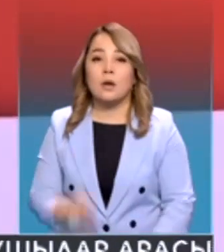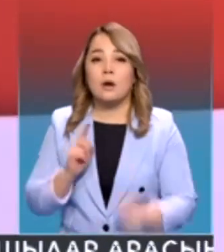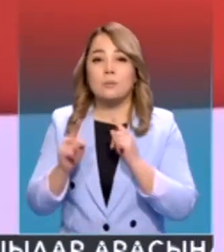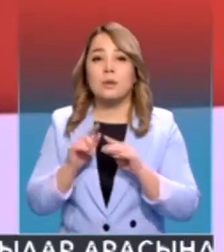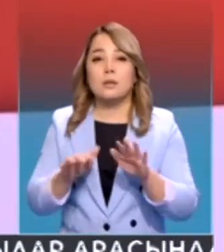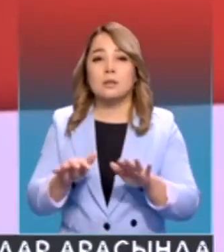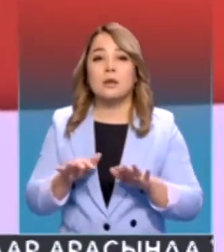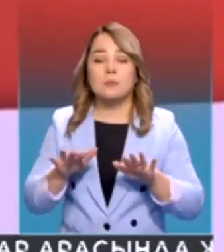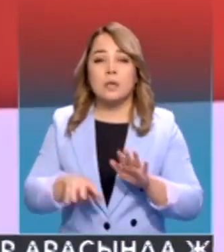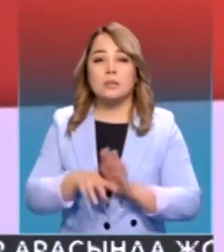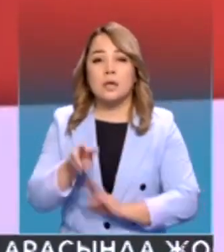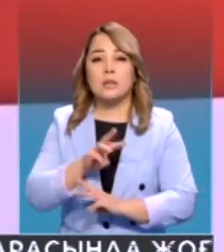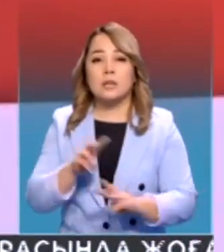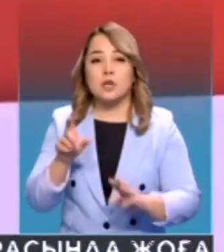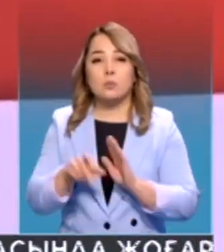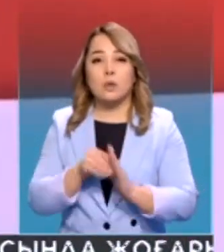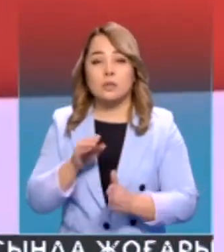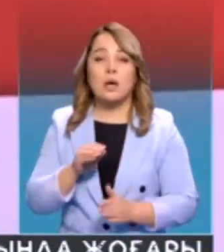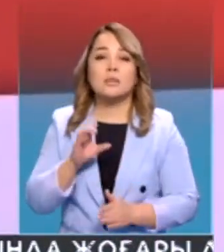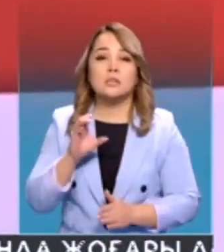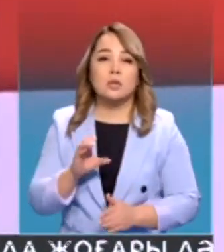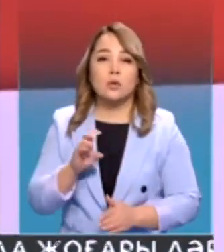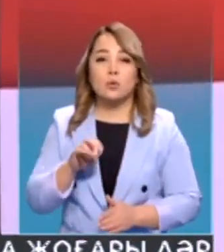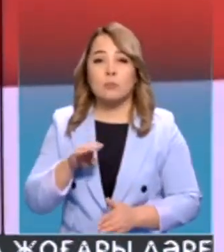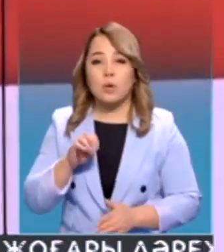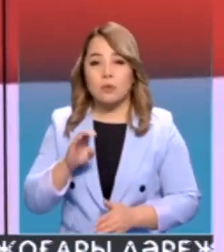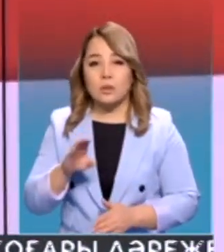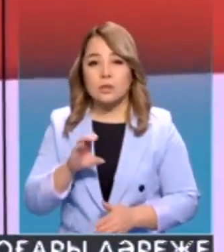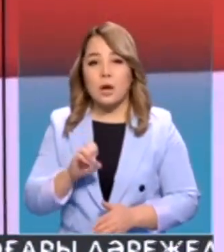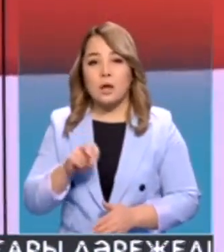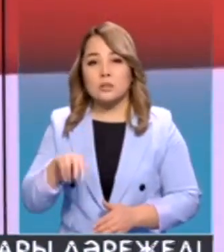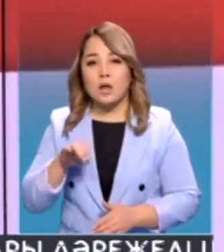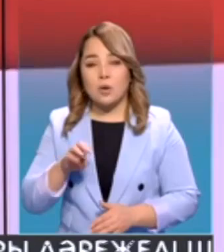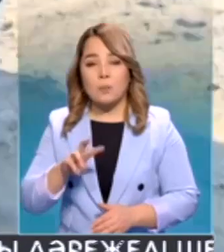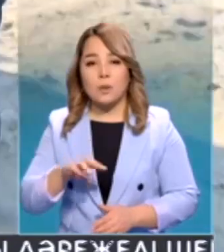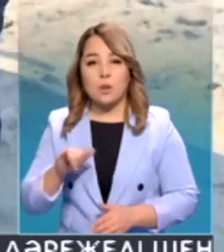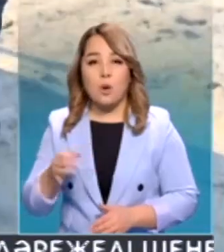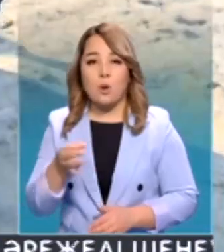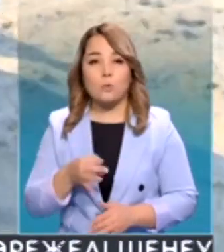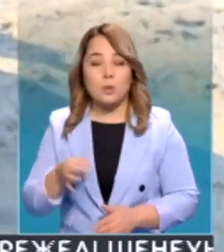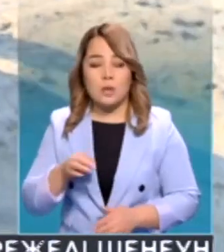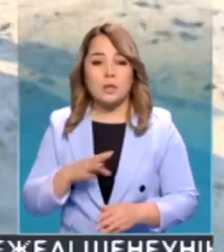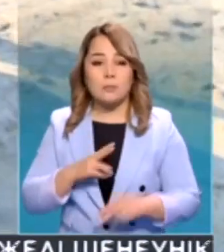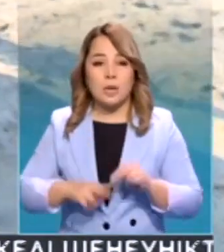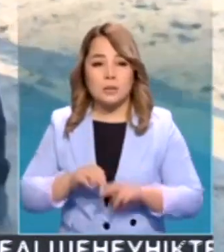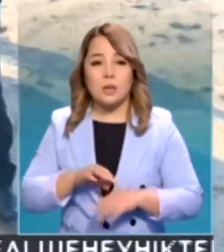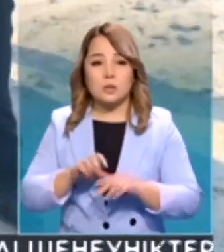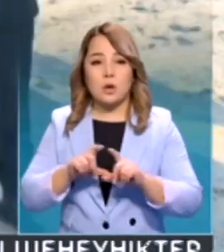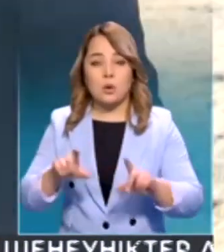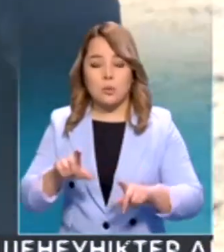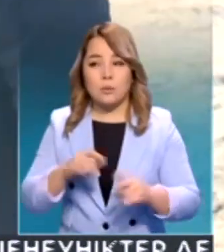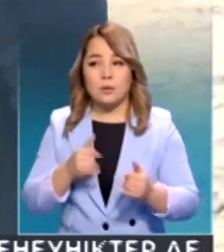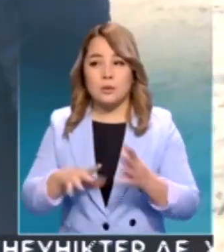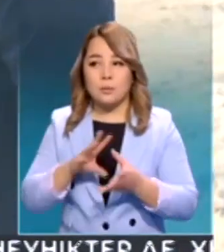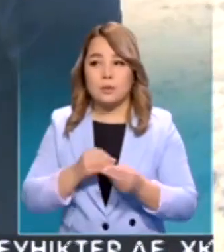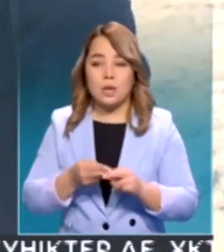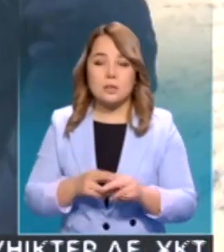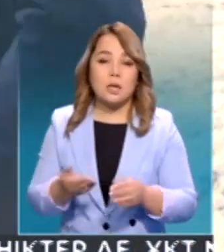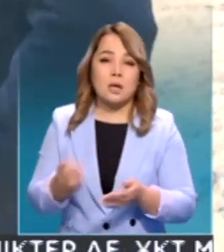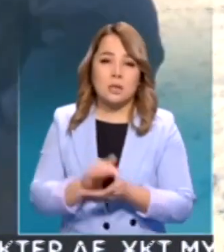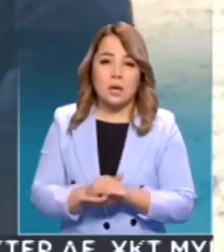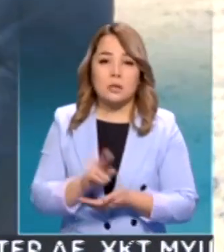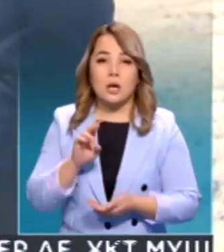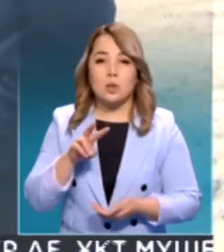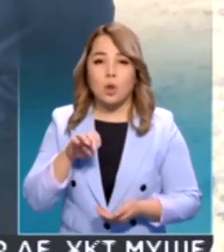Парламент сенатының депутаты Серікбай Тұрымов пен Сүйіндік Алдашев Маңғыстау облысында салынып жатқан әлеуметтік нысандардың құрылысымен танысты.